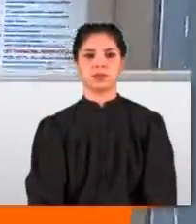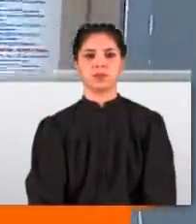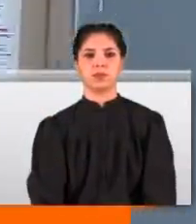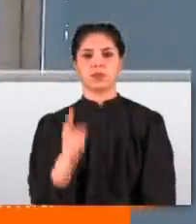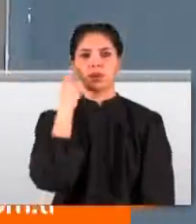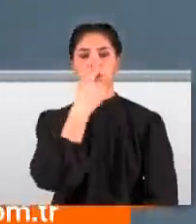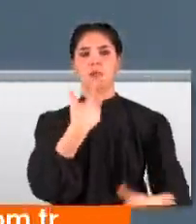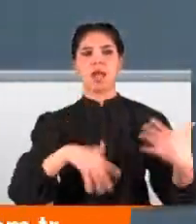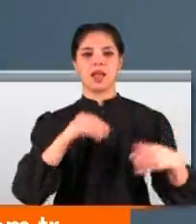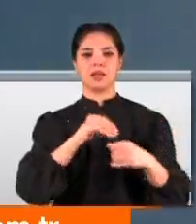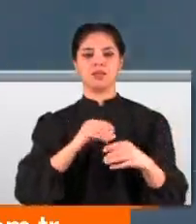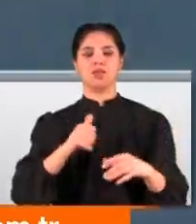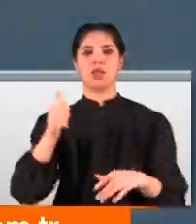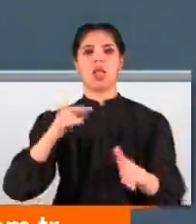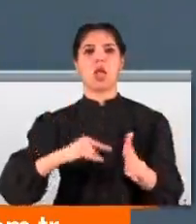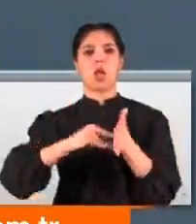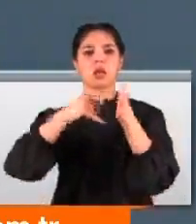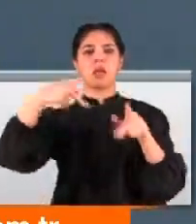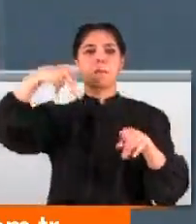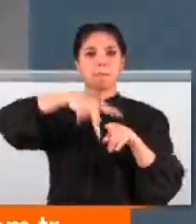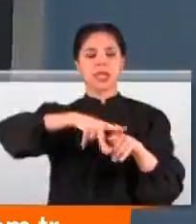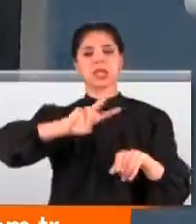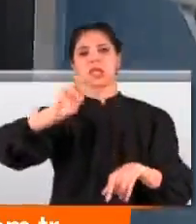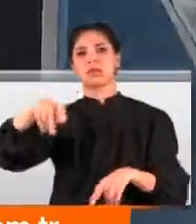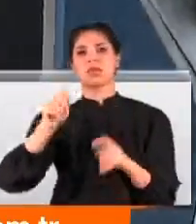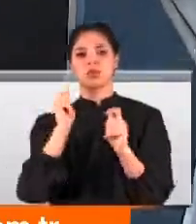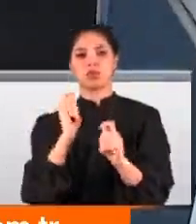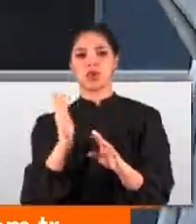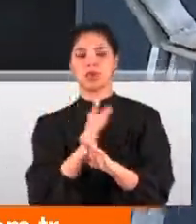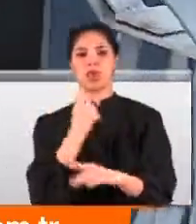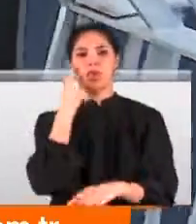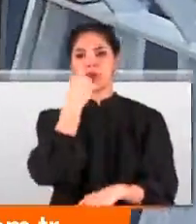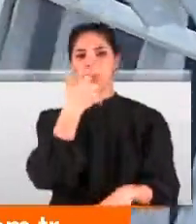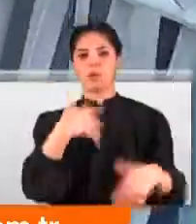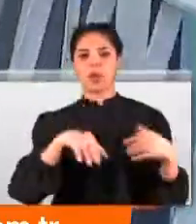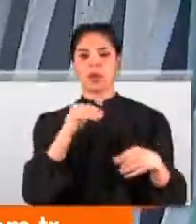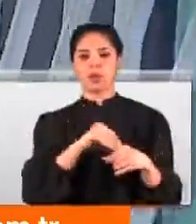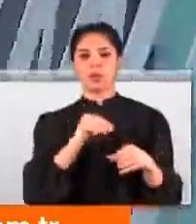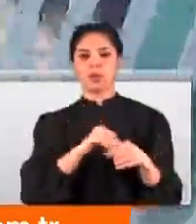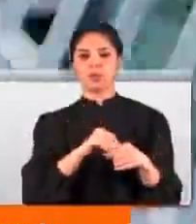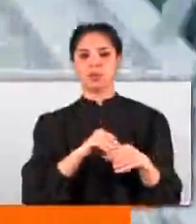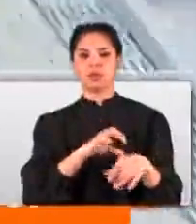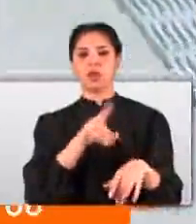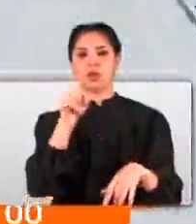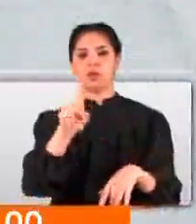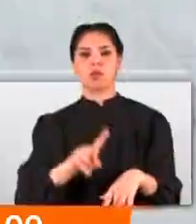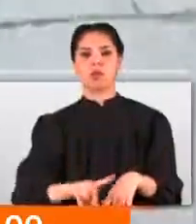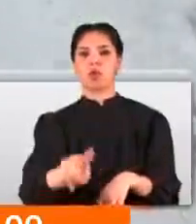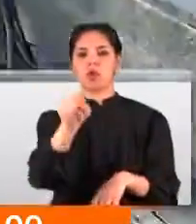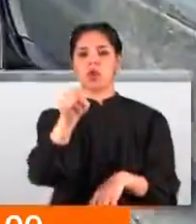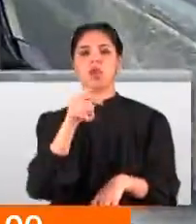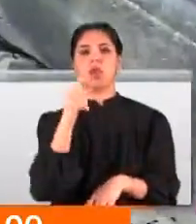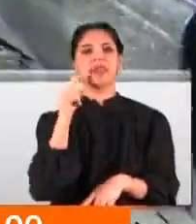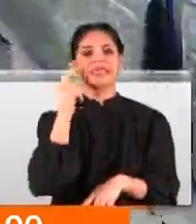Görme engelliler için asansöre inmesi de binmesi de ayrı bir dert. Çünkü görme engelliler için olması gereken rehber yol burada